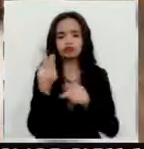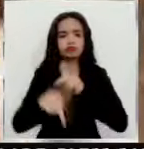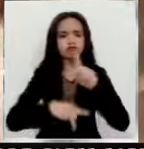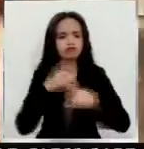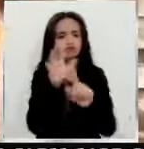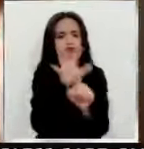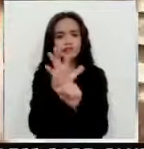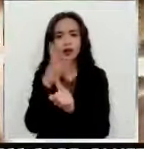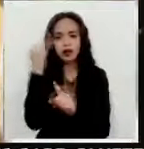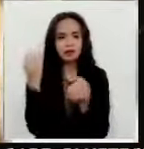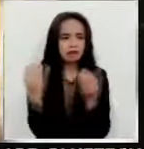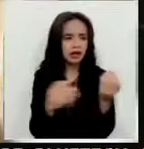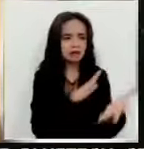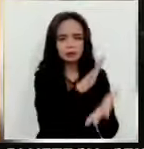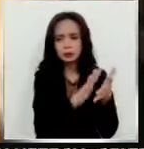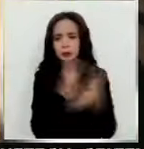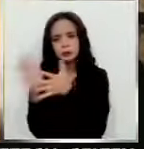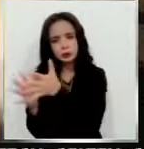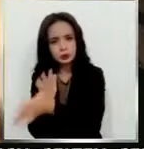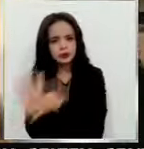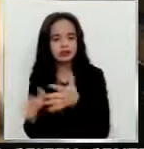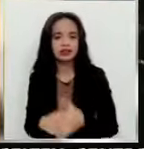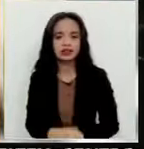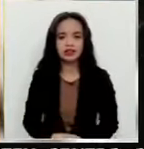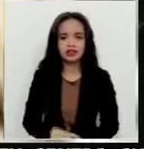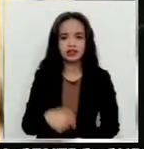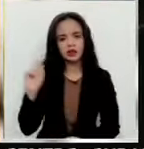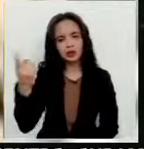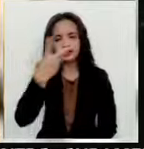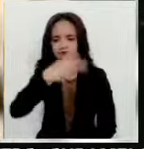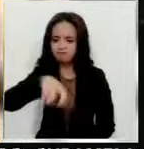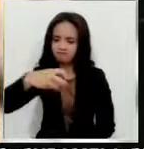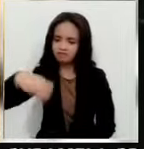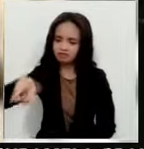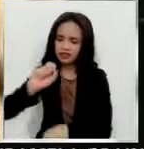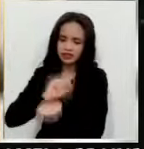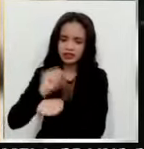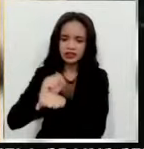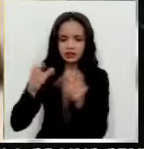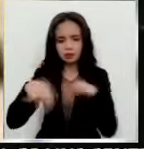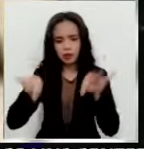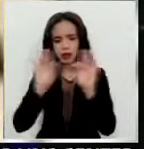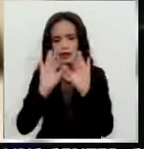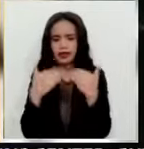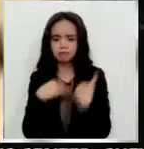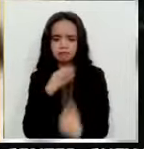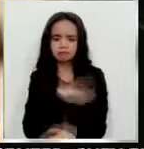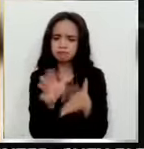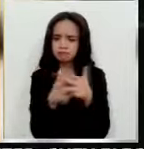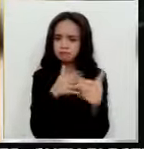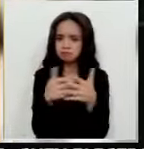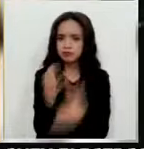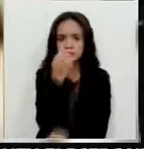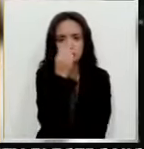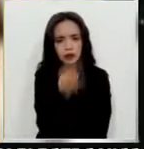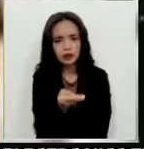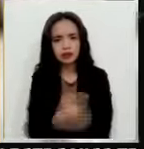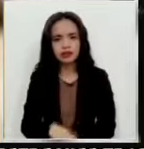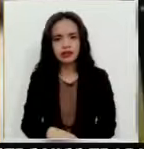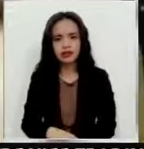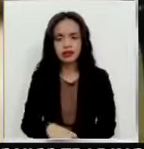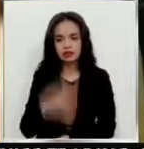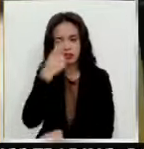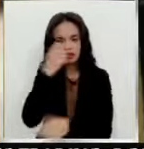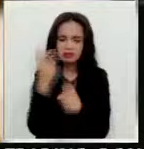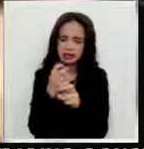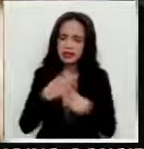na ng Christmas parties. Sideline lang sir, para kumita kahit na konti lang. Eh, siyempre, sa hirap ng buhay, kailangan